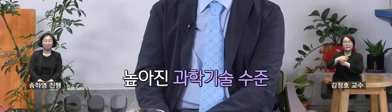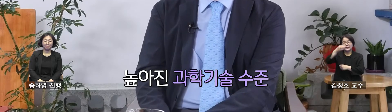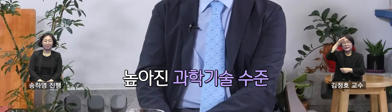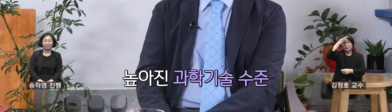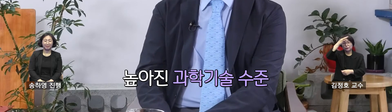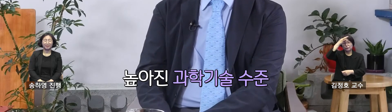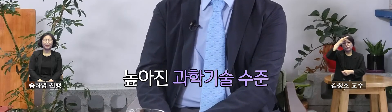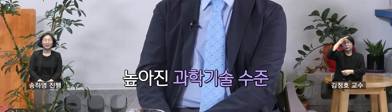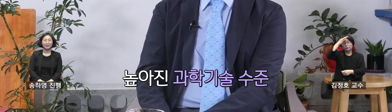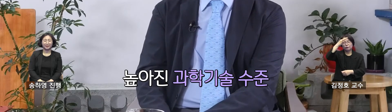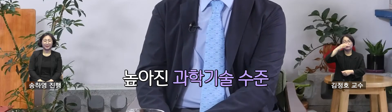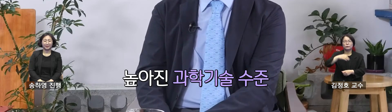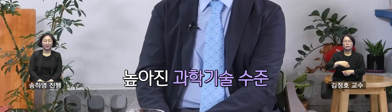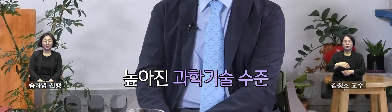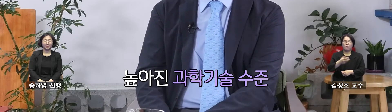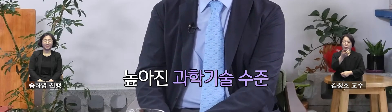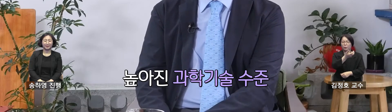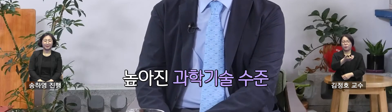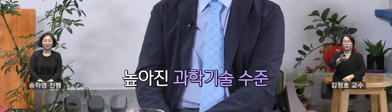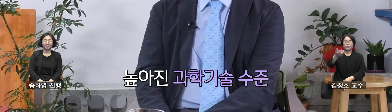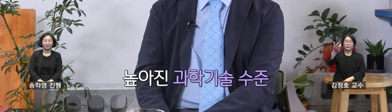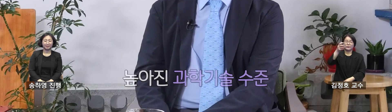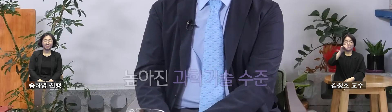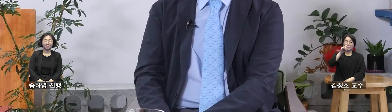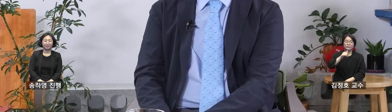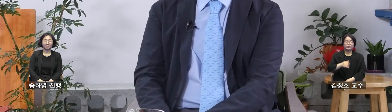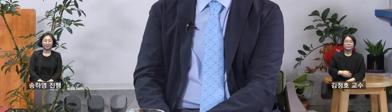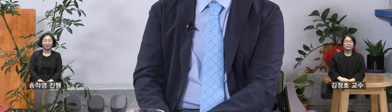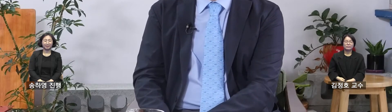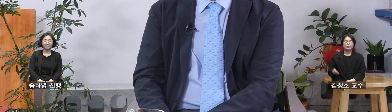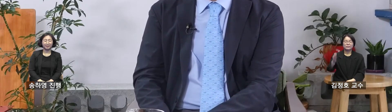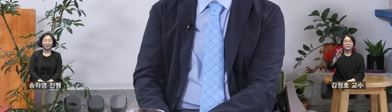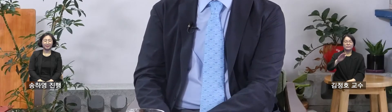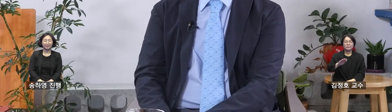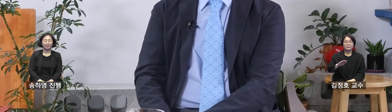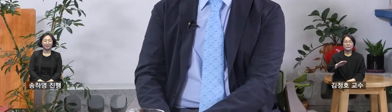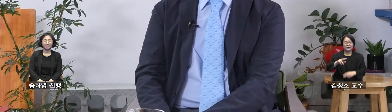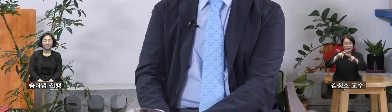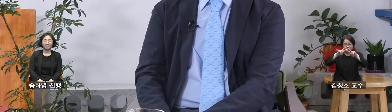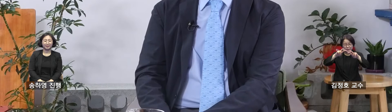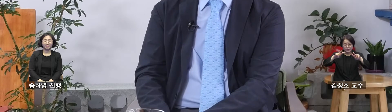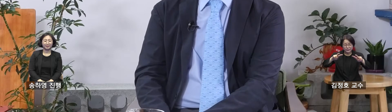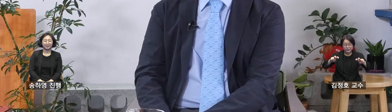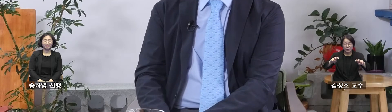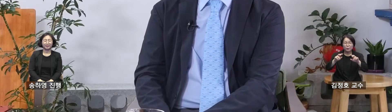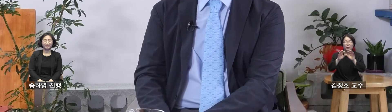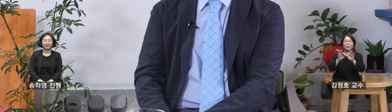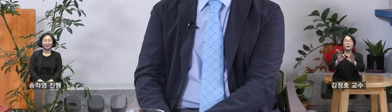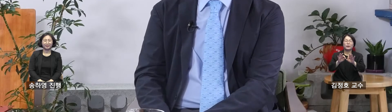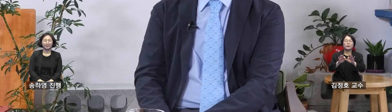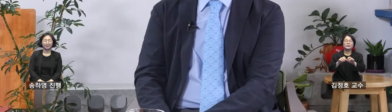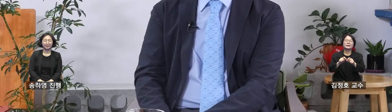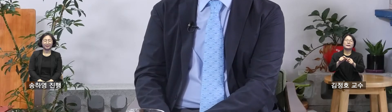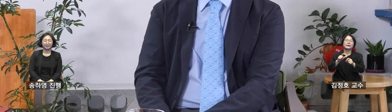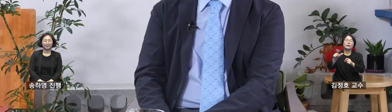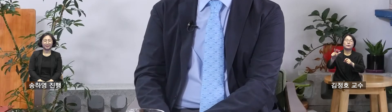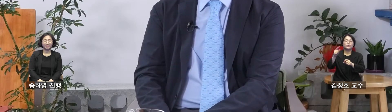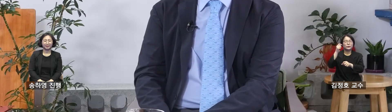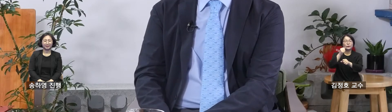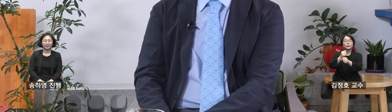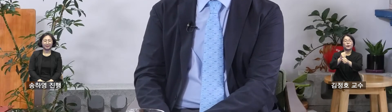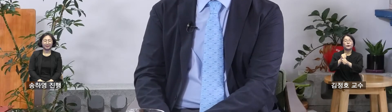수준은 상당히 높아지긴 했습니다. 그렇죠. 그런데 이제 내부로 이렇게 연구를 들어가 보면 대부분의